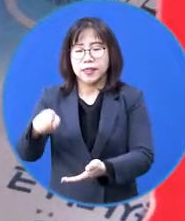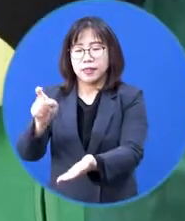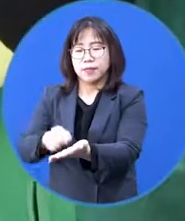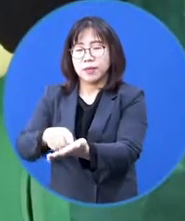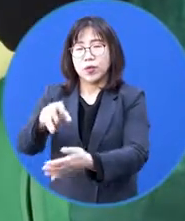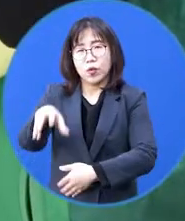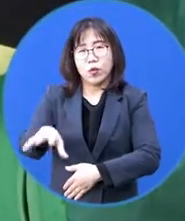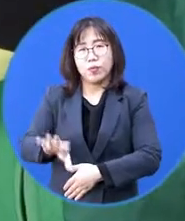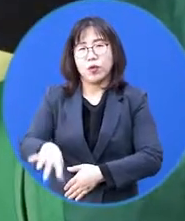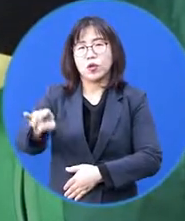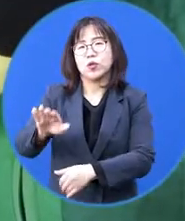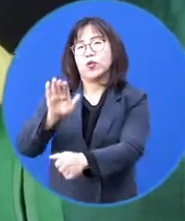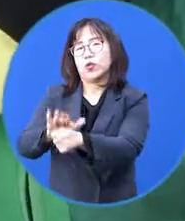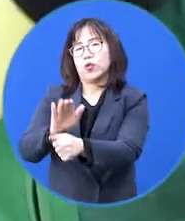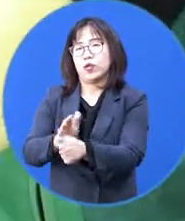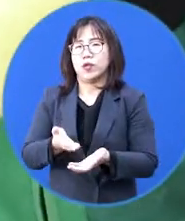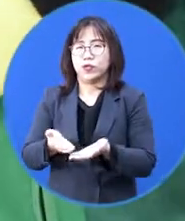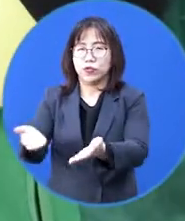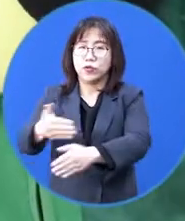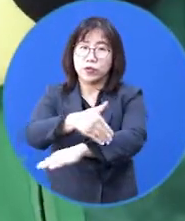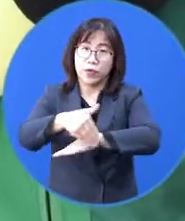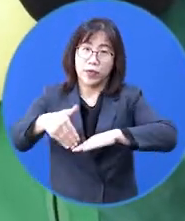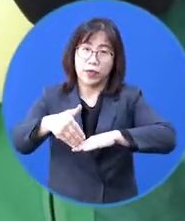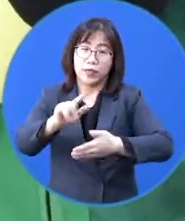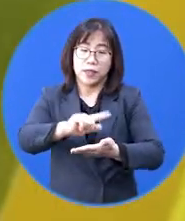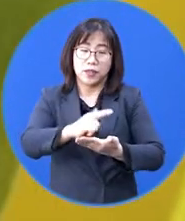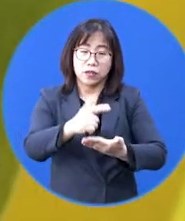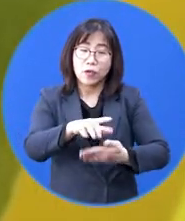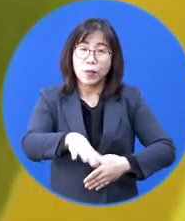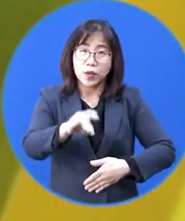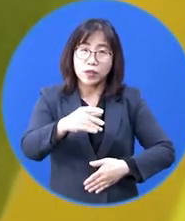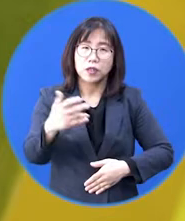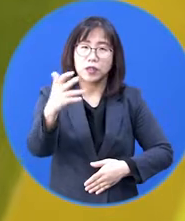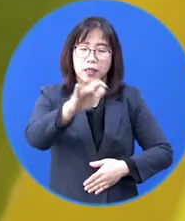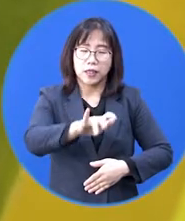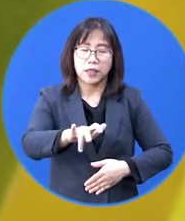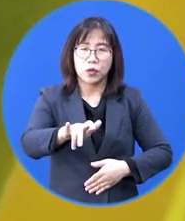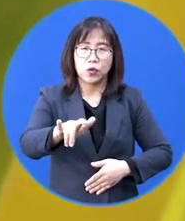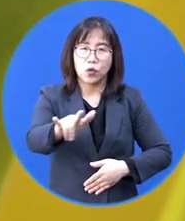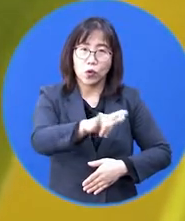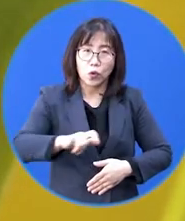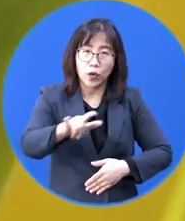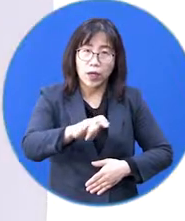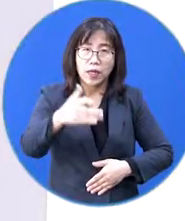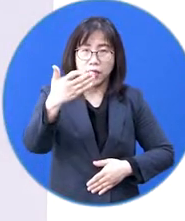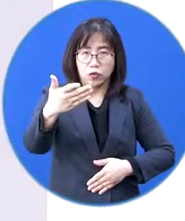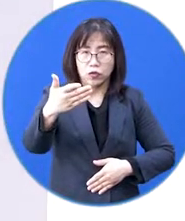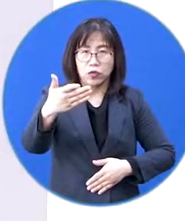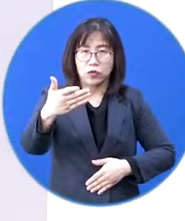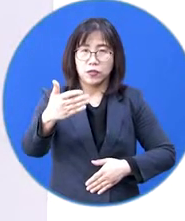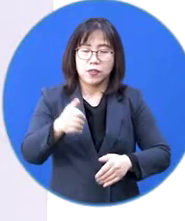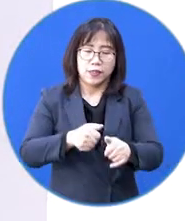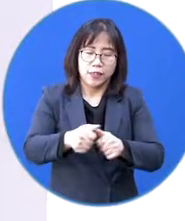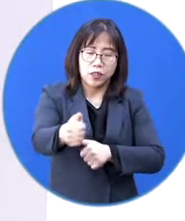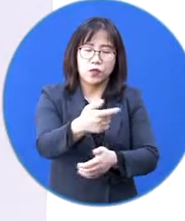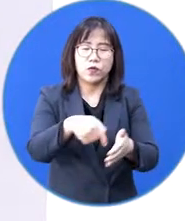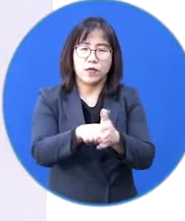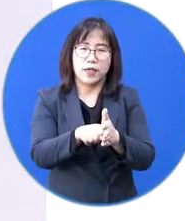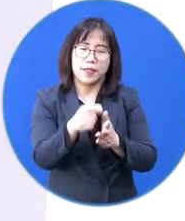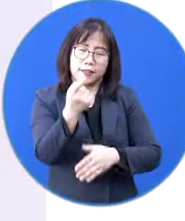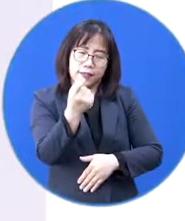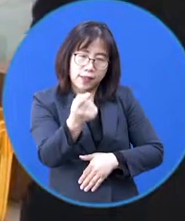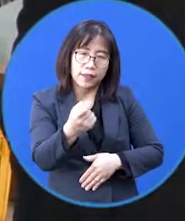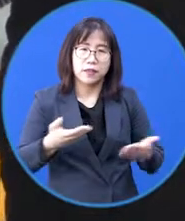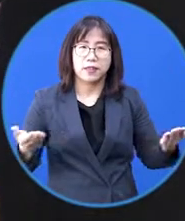가장 시급한 의료 현장 등에 우선 지원할 계획입니다. 강서구는 앞으로도 코로나19 극복을 위해